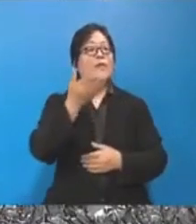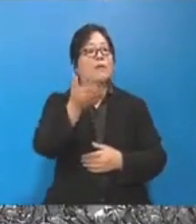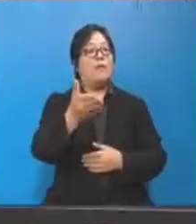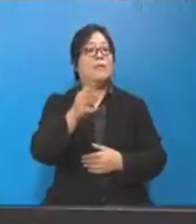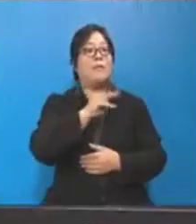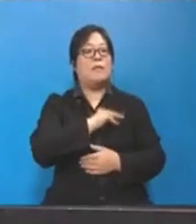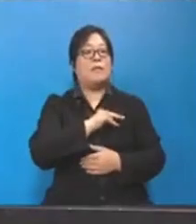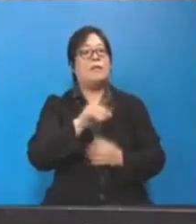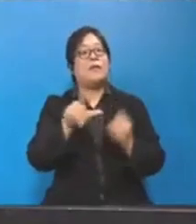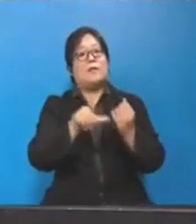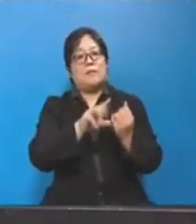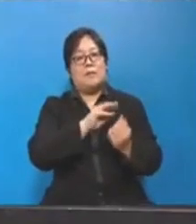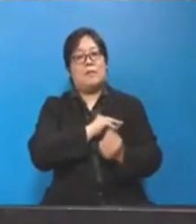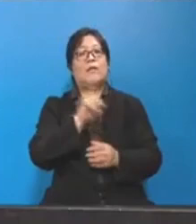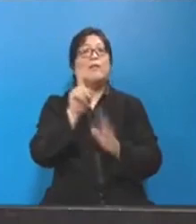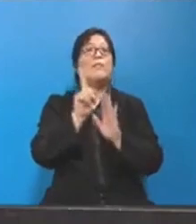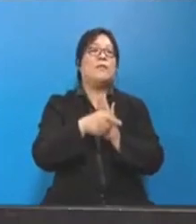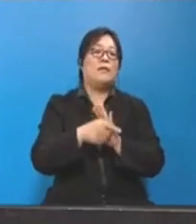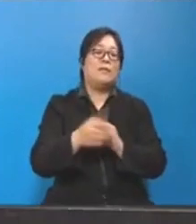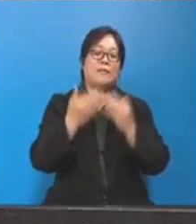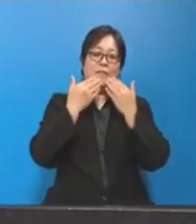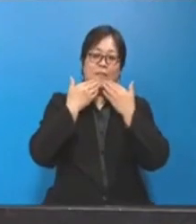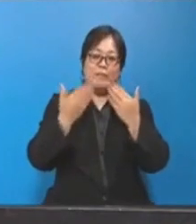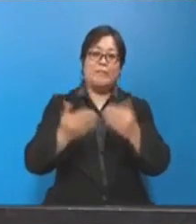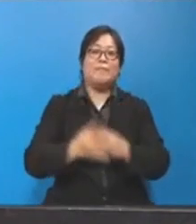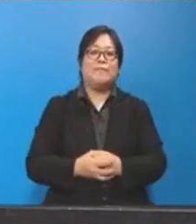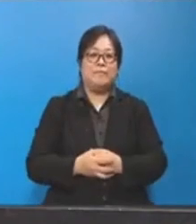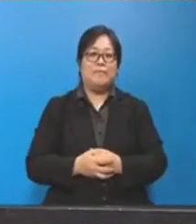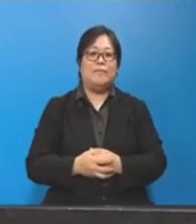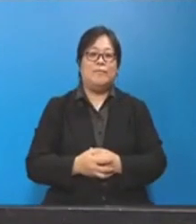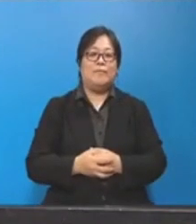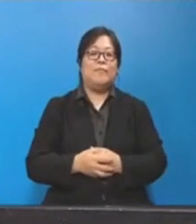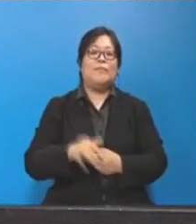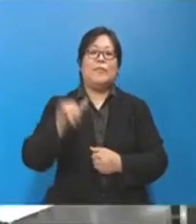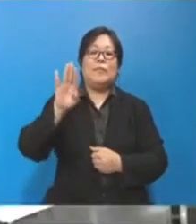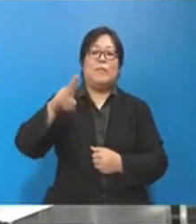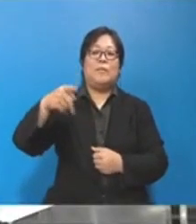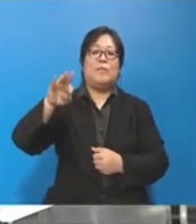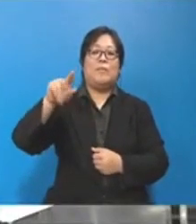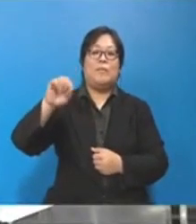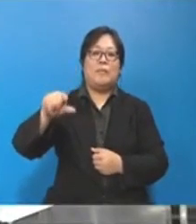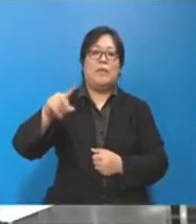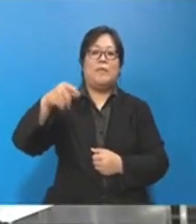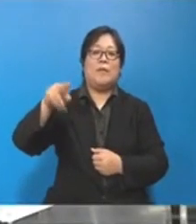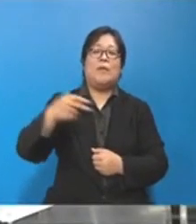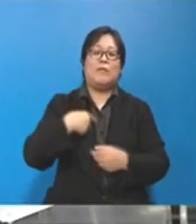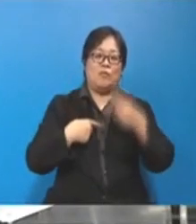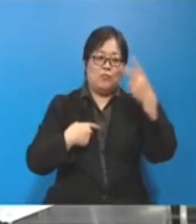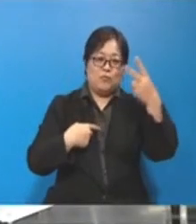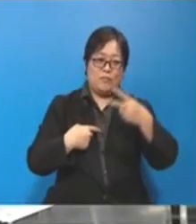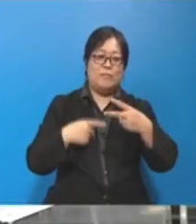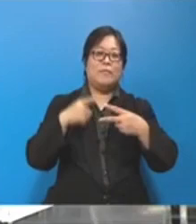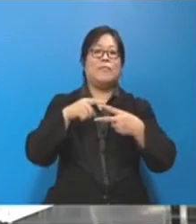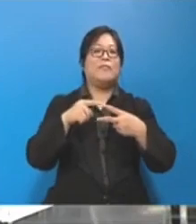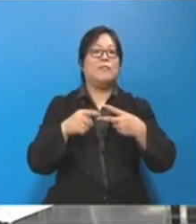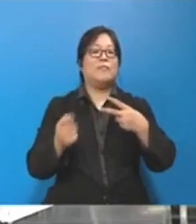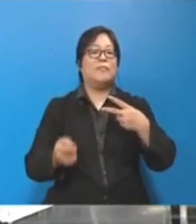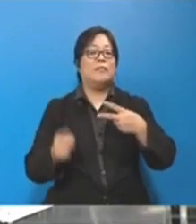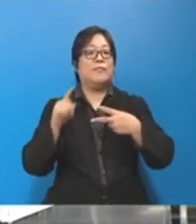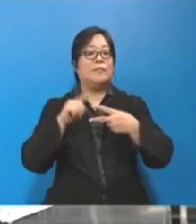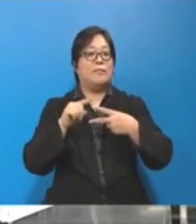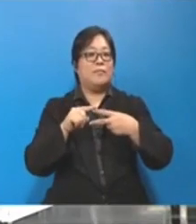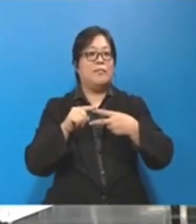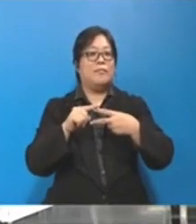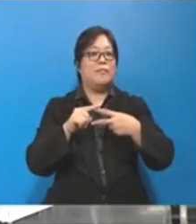menteri gimana mencuri satu merek Makasih yang berombak matang pop dua benda yang disentuh yaitu kita mau kenalan dengan